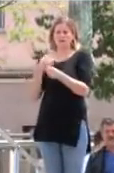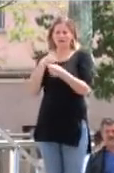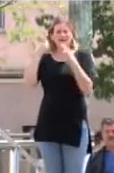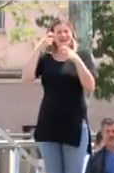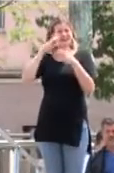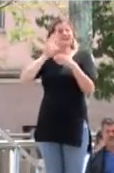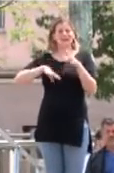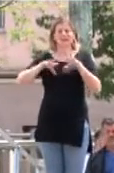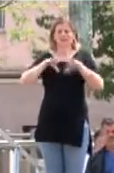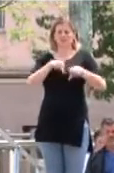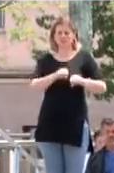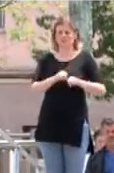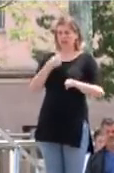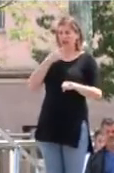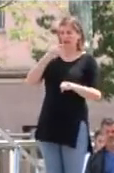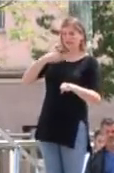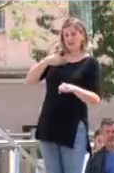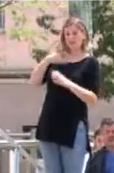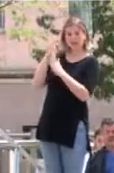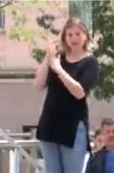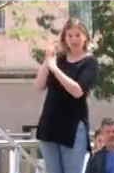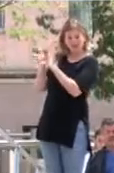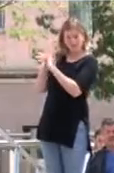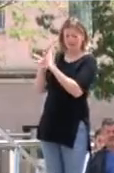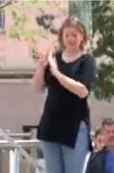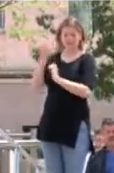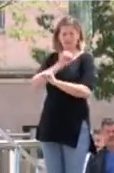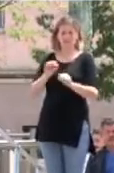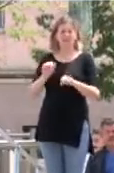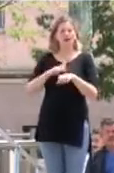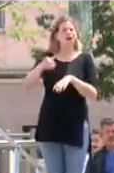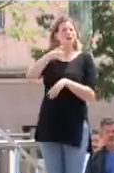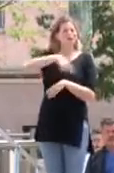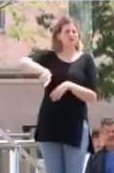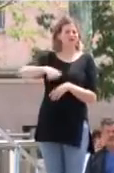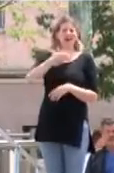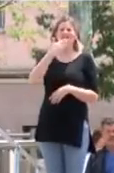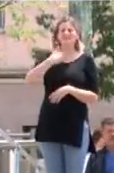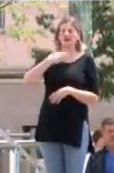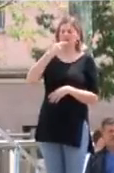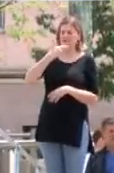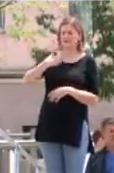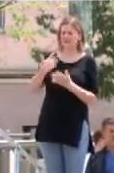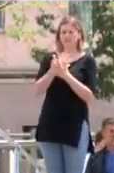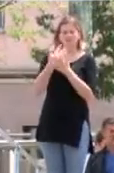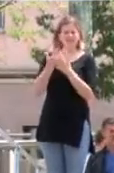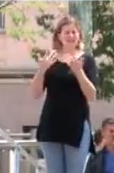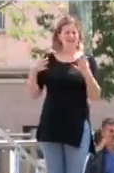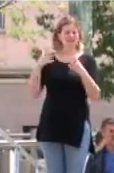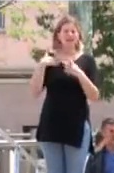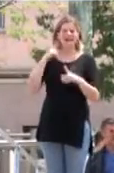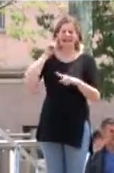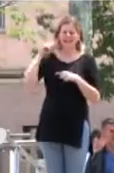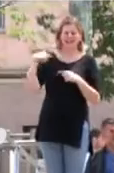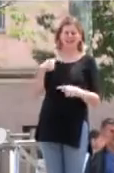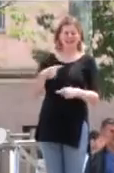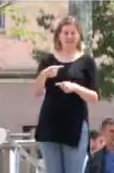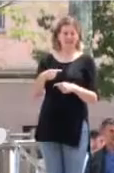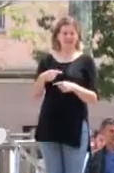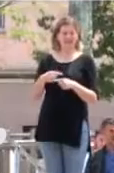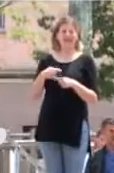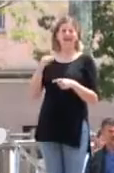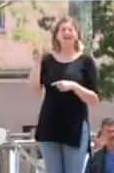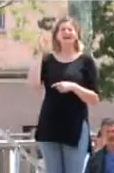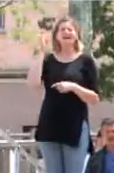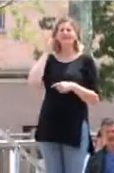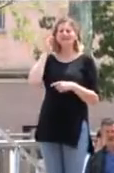posi límits, a mi no em poden demanar cap explicació. Però vosaltres me les podeu demanar totes i cada un dels dies de l'any. I les dones